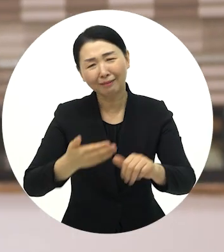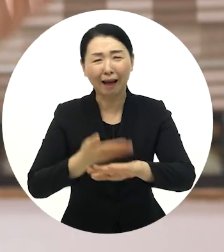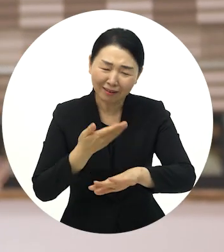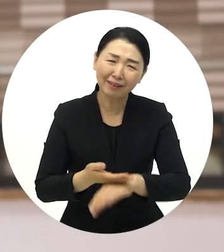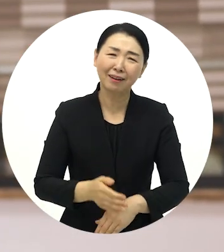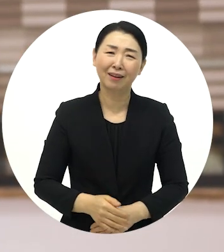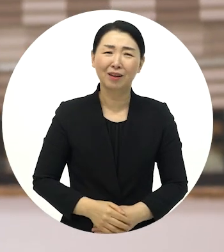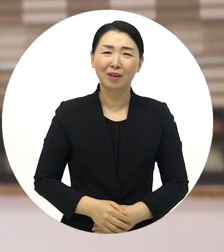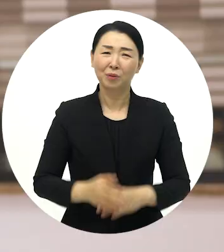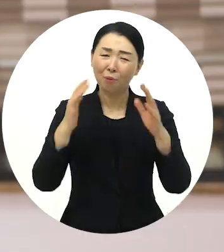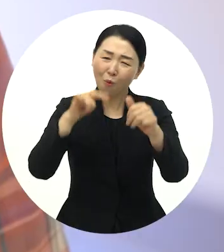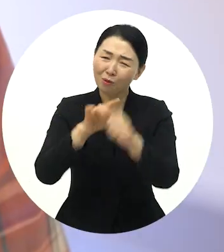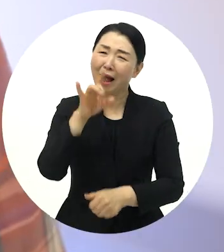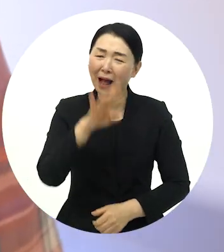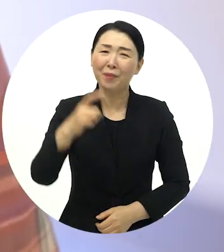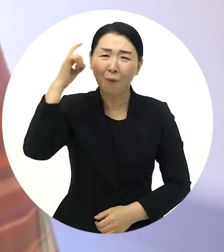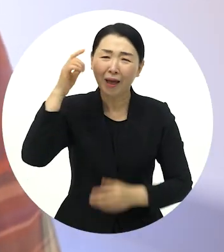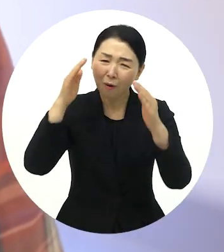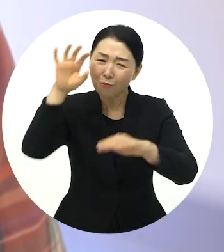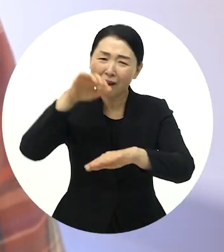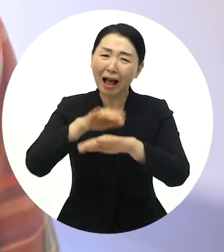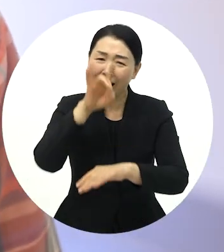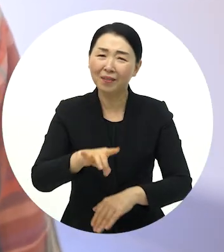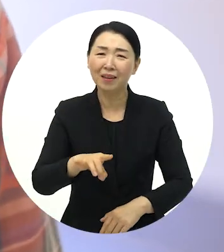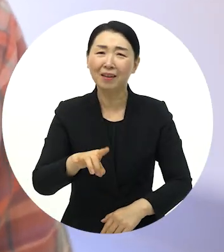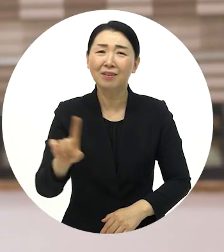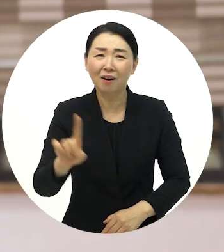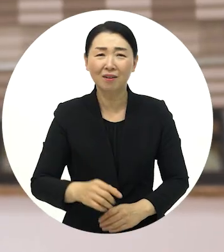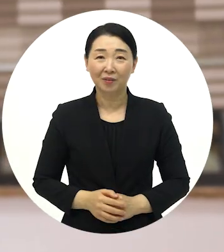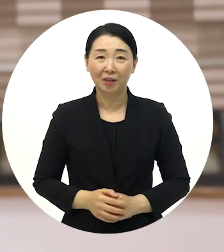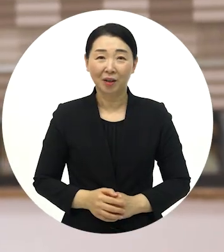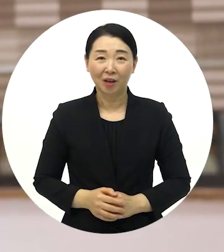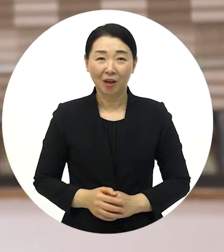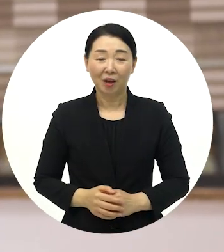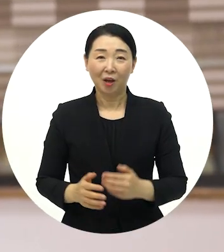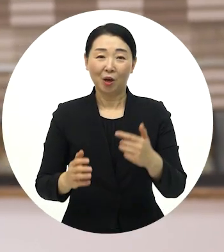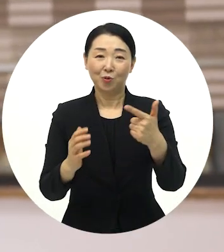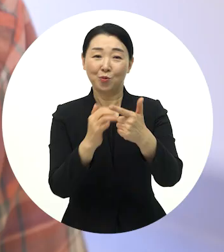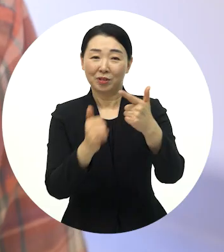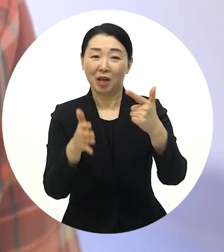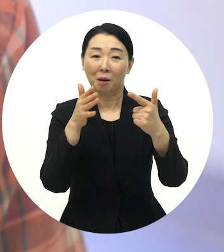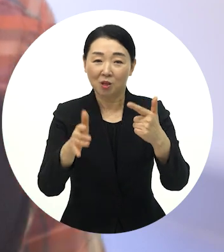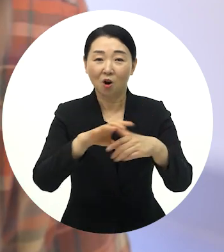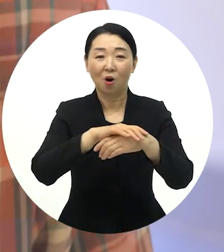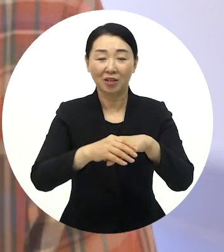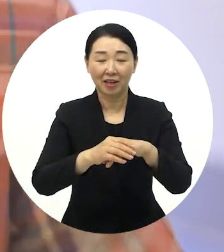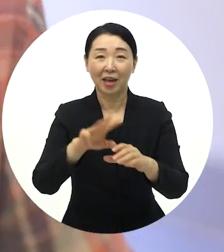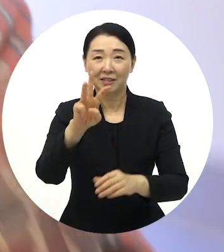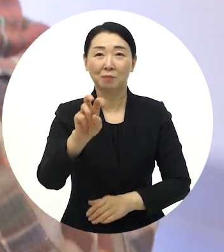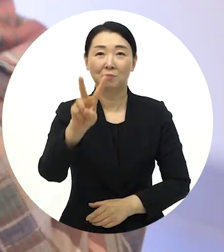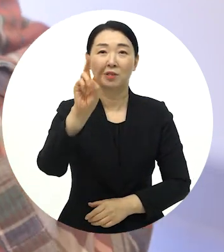맥락이 이게 아니잖아. 응? 넌 학습이 안 되니 딥러닝이 안 돼? 어? 6인용 식기세척기 최저 가격은